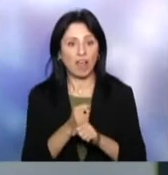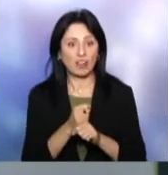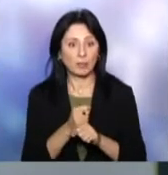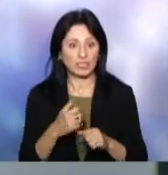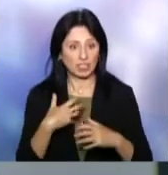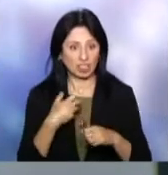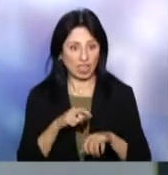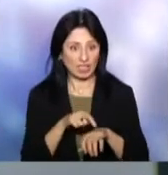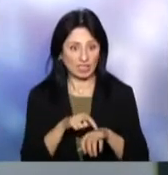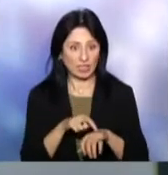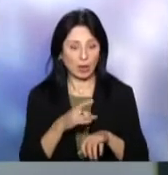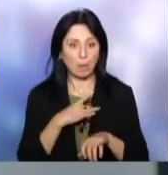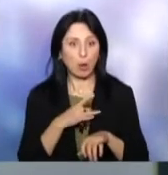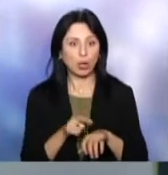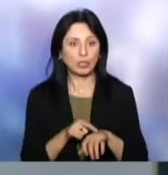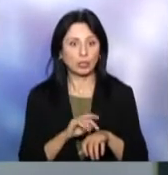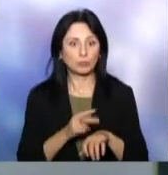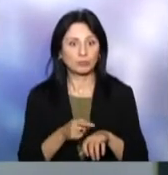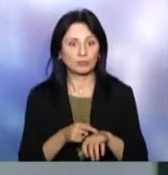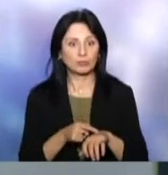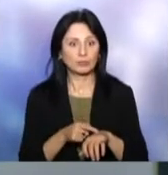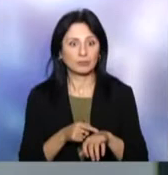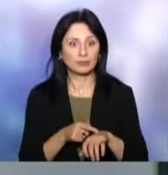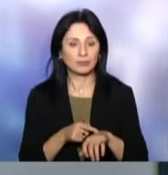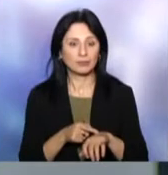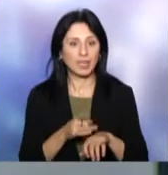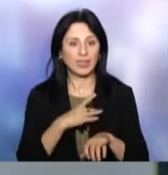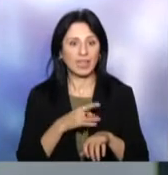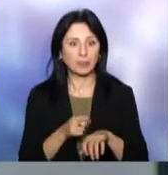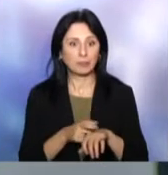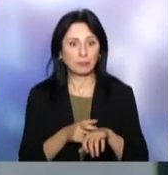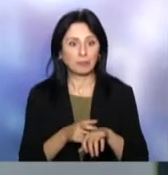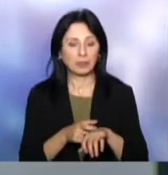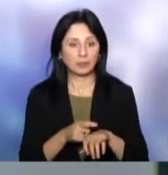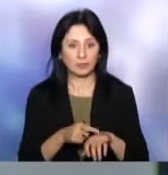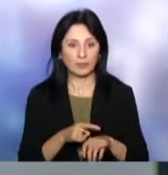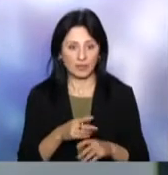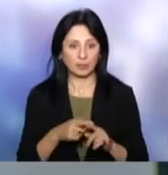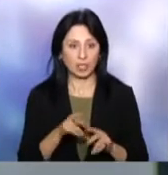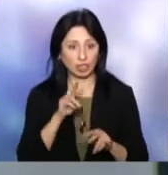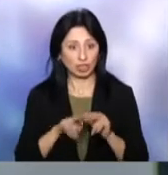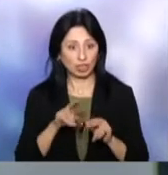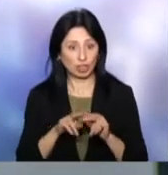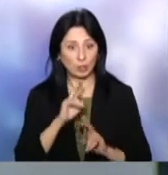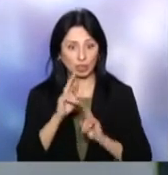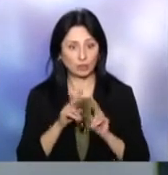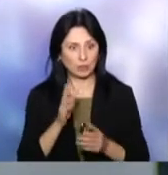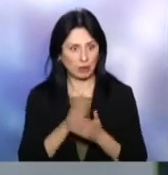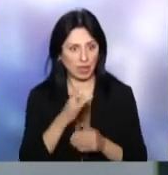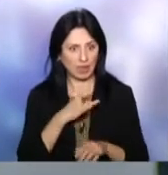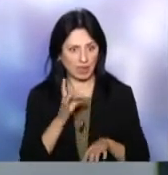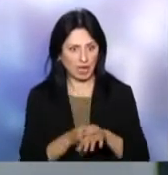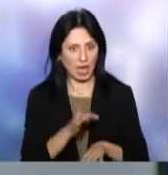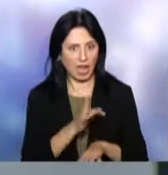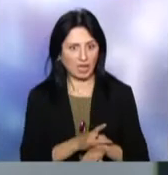ჯანსაღი ნაწილი და მოთეთრო არის დაზიანებული კერა. ისე ასე რომ როდესაც უფრო შემოდგომისკენ მოდიან, ჩივიან რომ მათ აქვთ თეთრი ლაქები